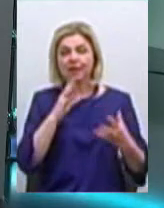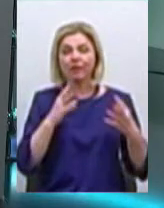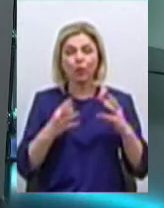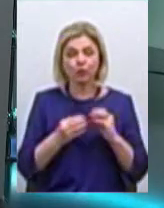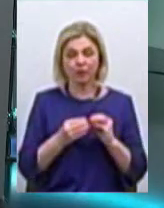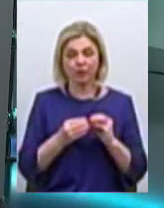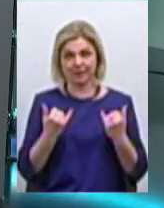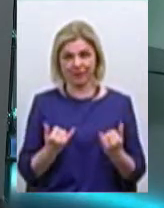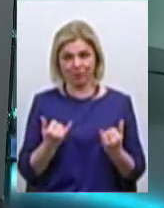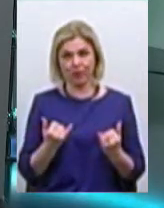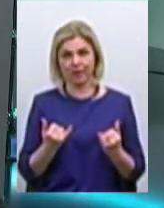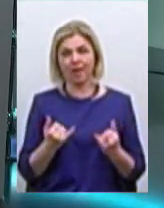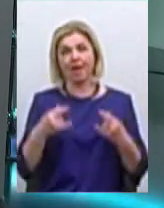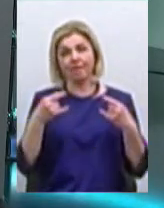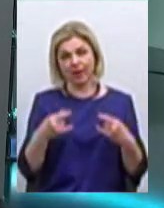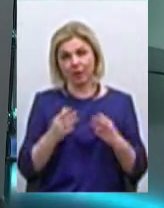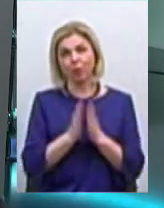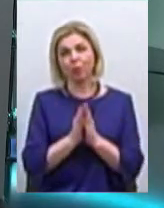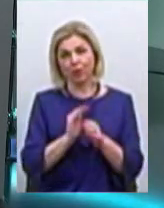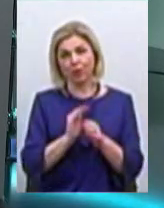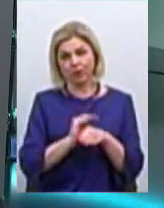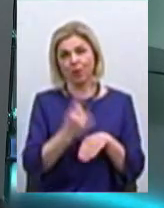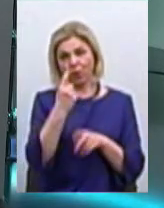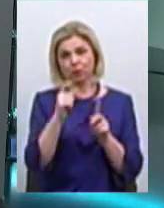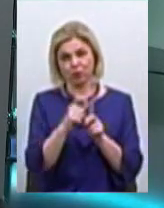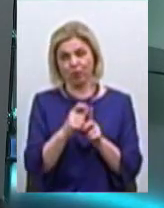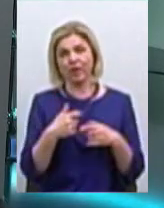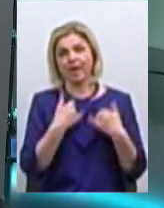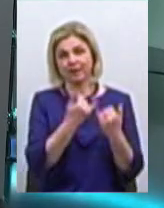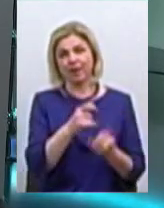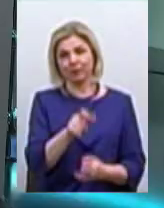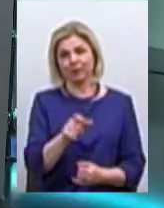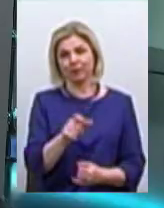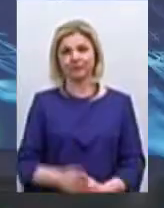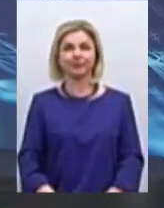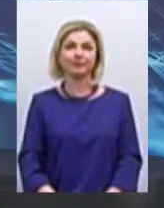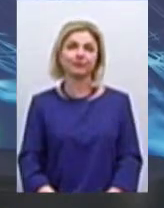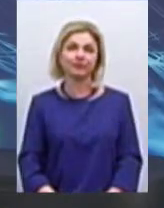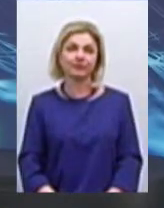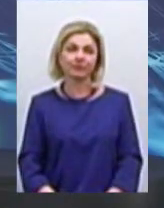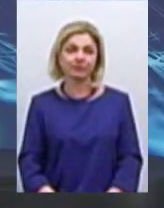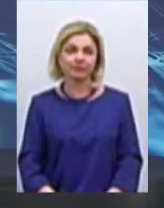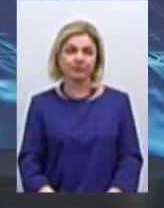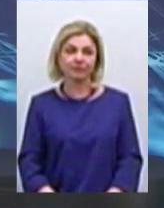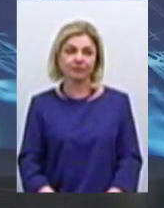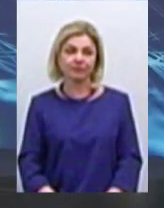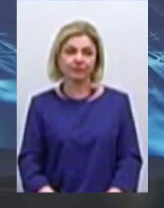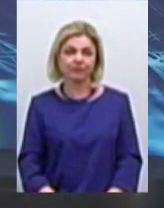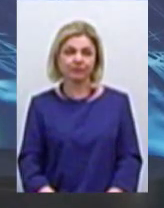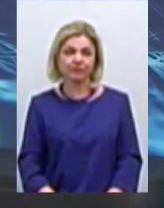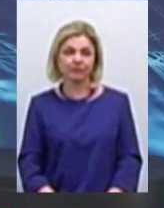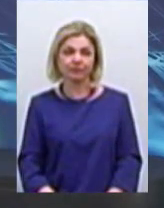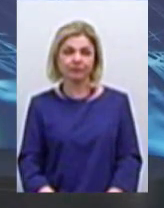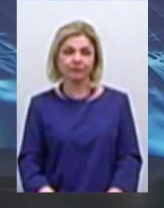нашого сьогоднішнього ефіру, будь ласка, одне слово для наших глядачів. Ваша порада.